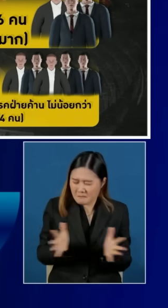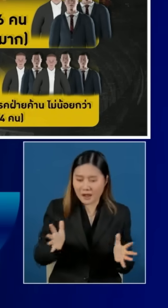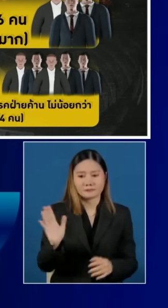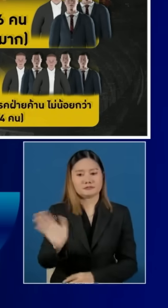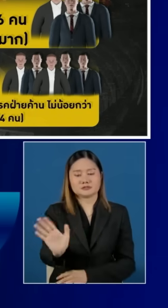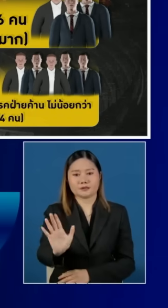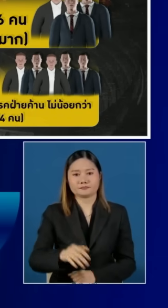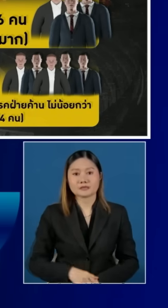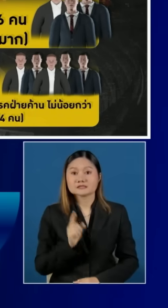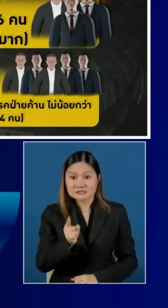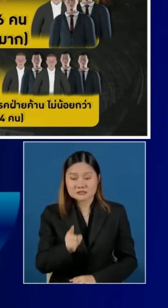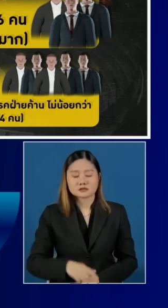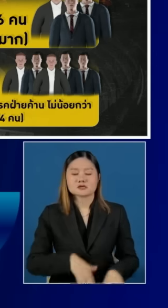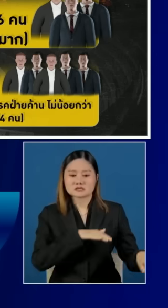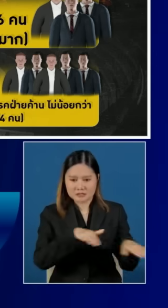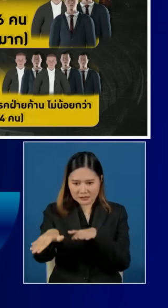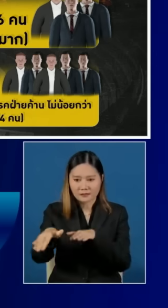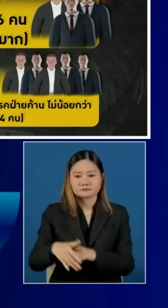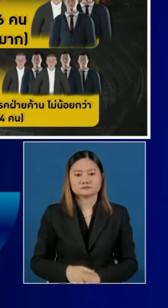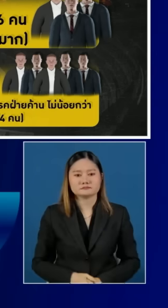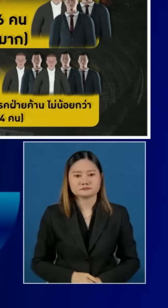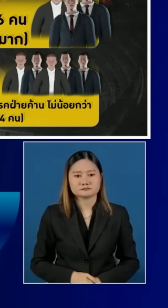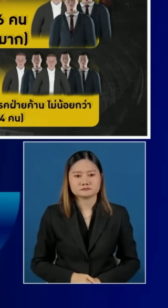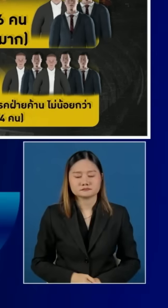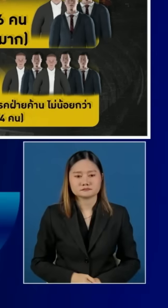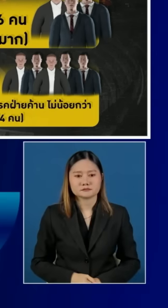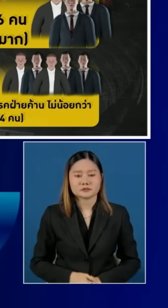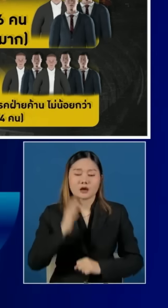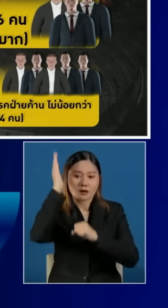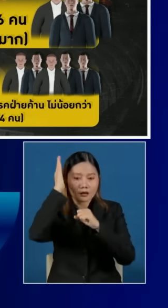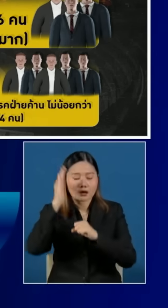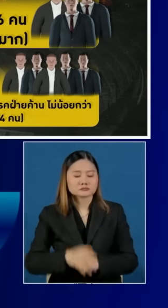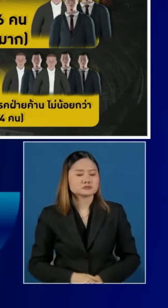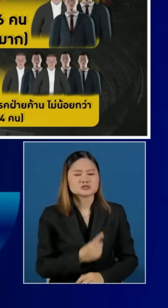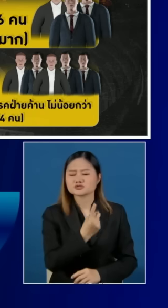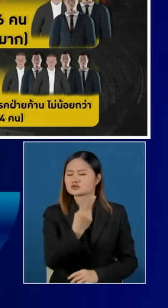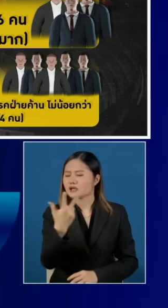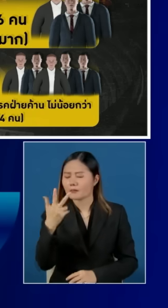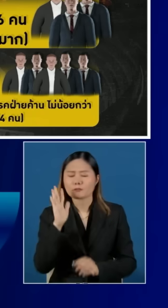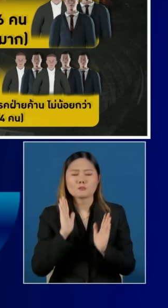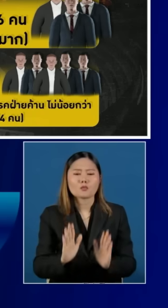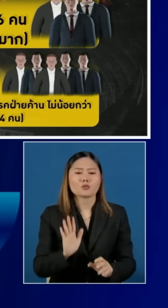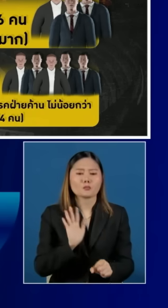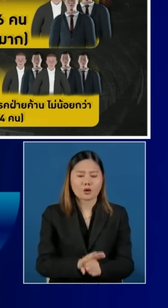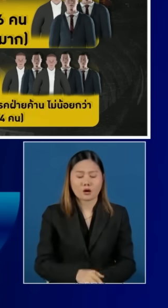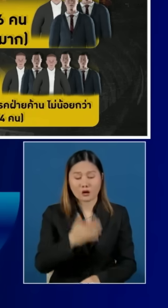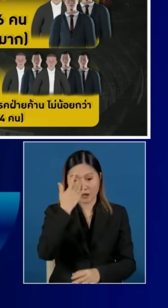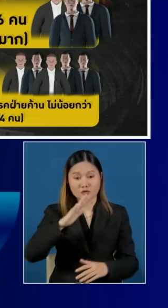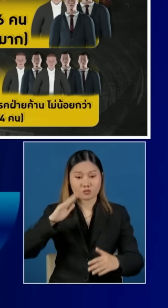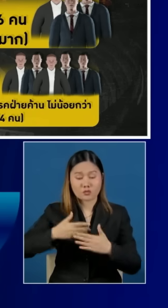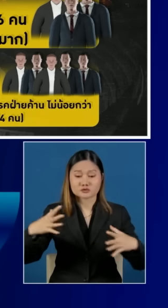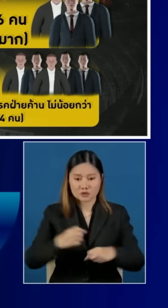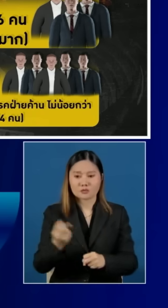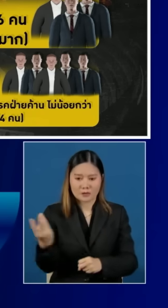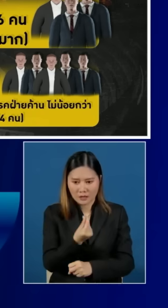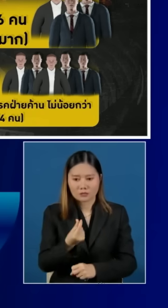ปความเป็นจริงแล้วเราเตรียมมาเนี่ยนะครับเต็มที่ก็จะอภิปรายสักไม่กี่คนแหละฮะเพื่อนำไปสู่ข้อสรุปให้เร็วที่สุ